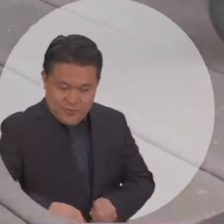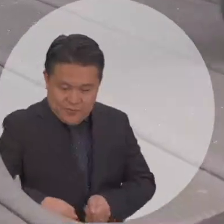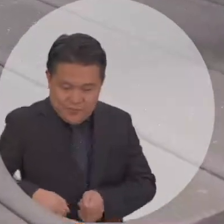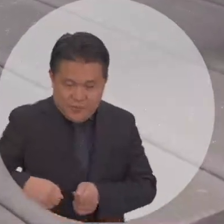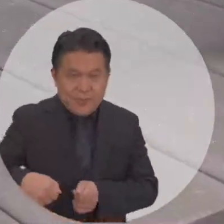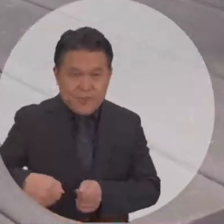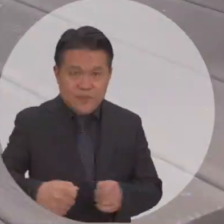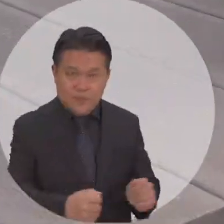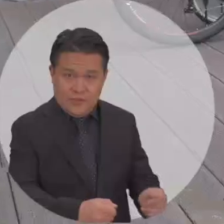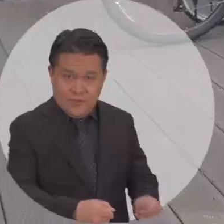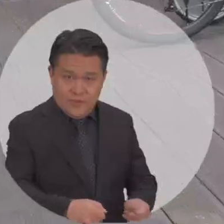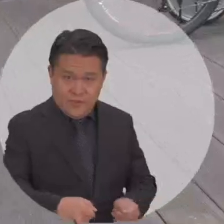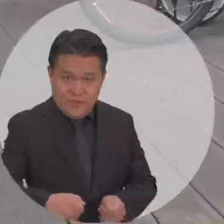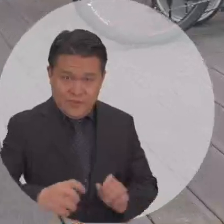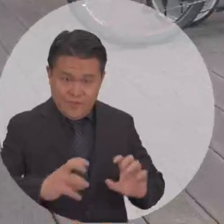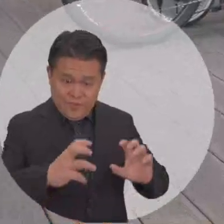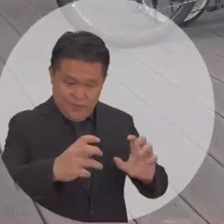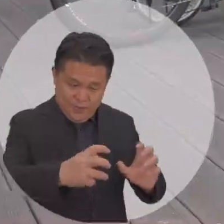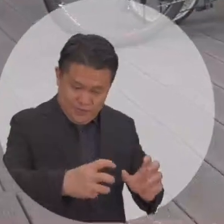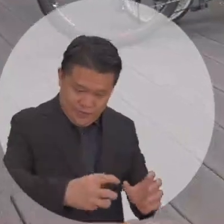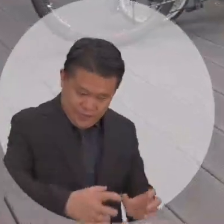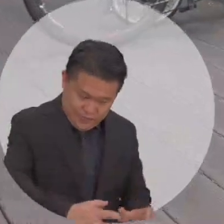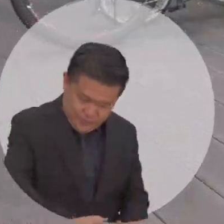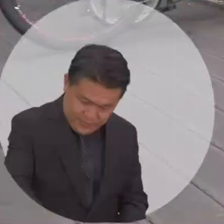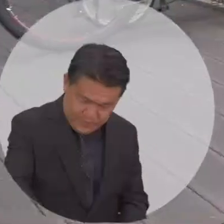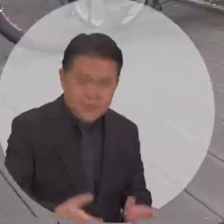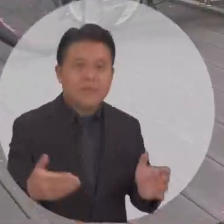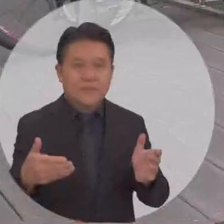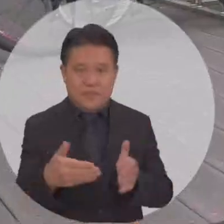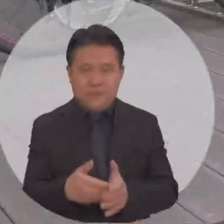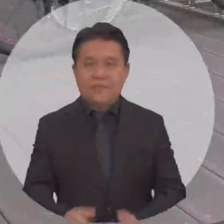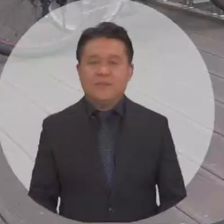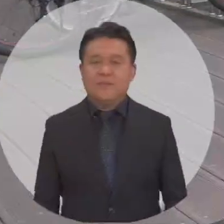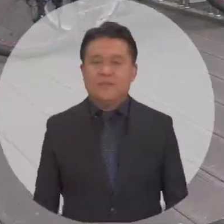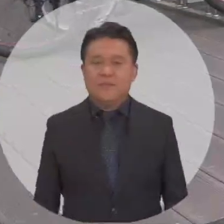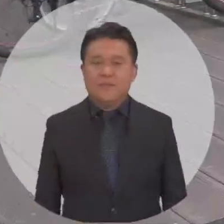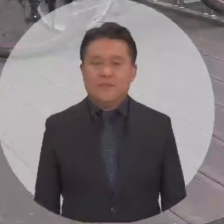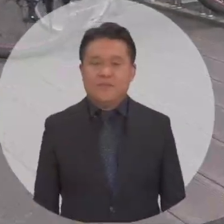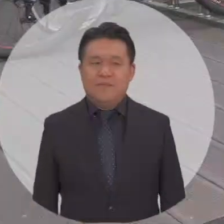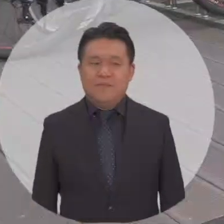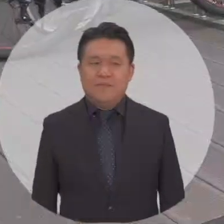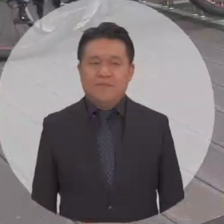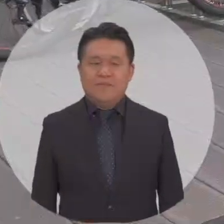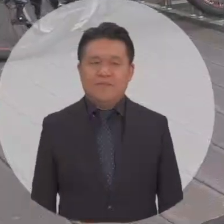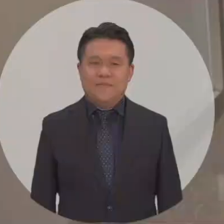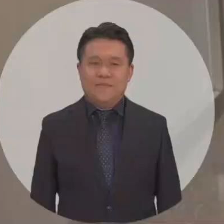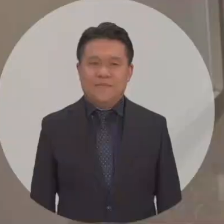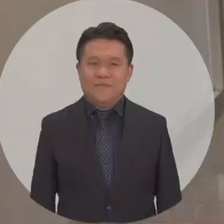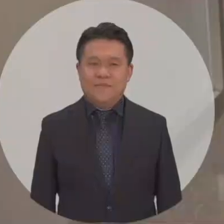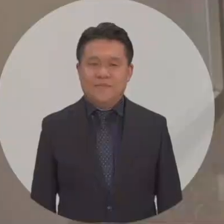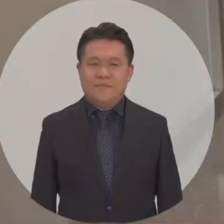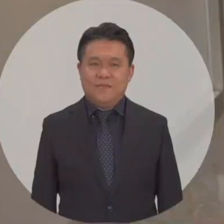상태로 뒷바퀴를 천천히 뒤로 빼면서 옮긴 후 앞바퀴를 조심히 내려놓습니다.